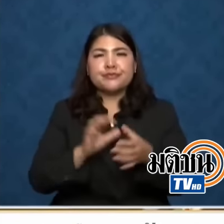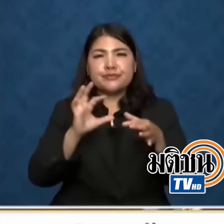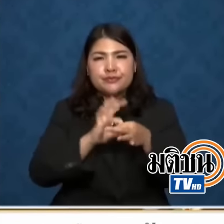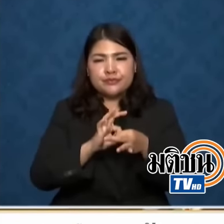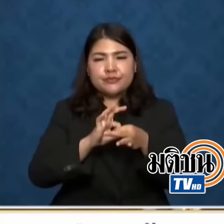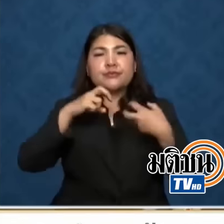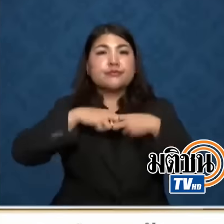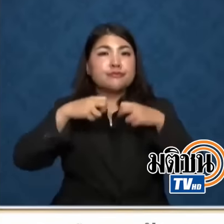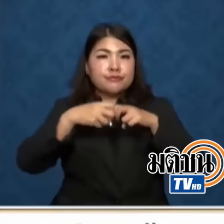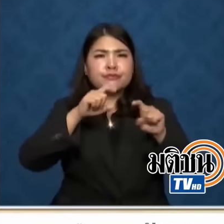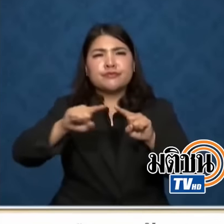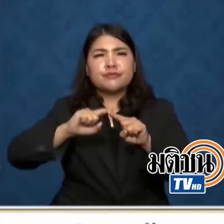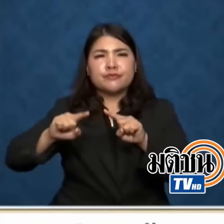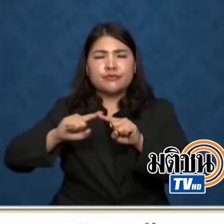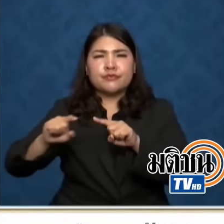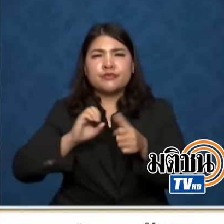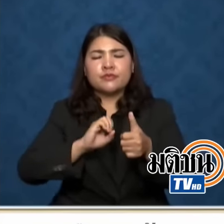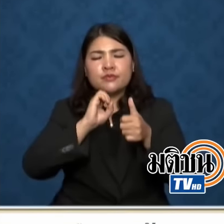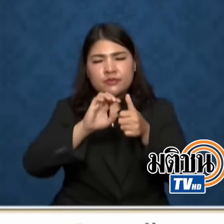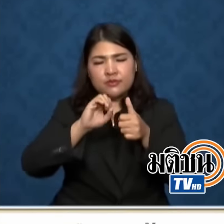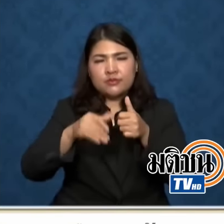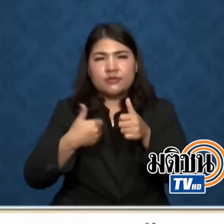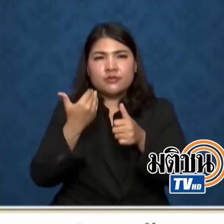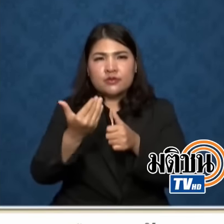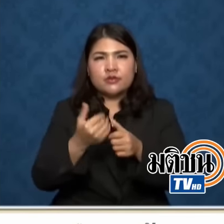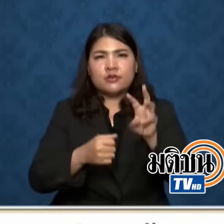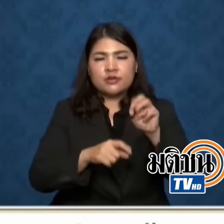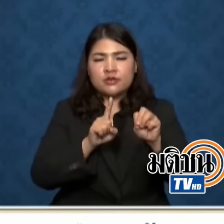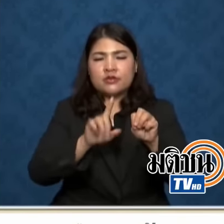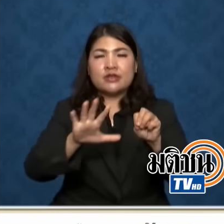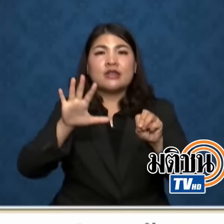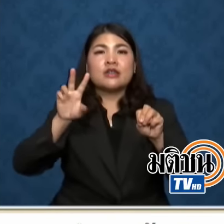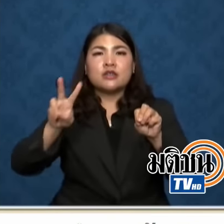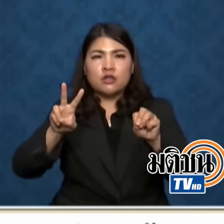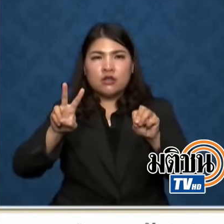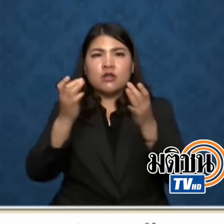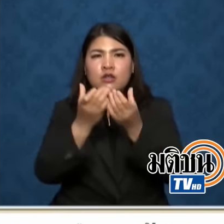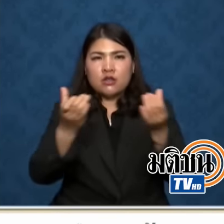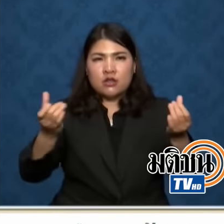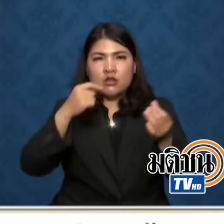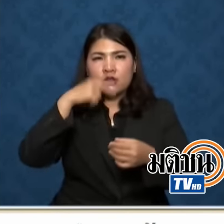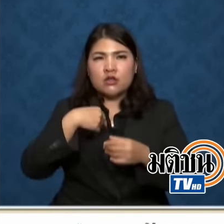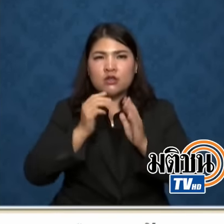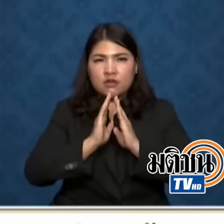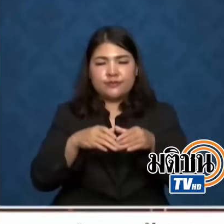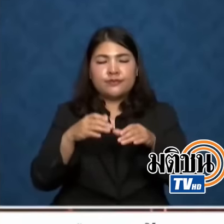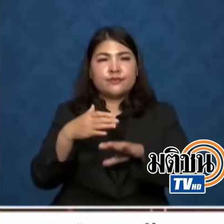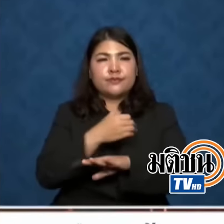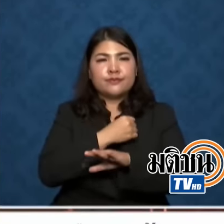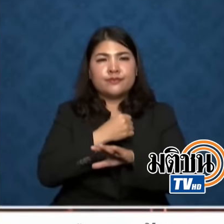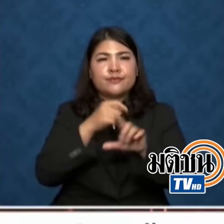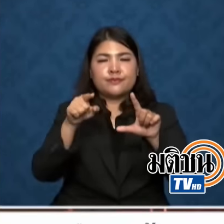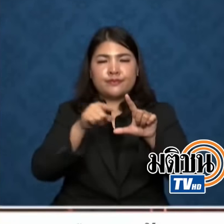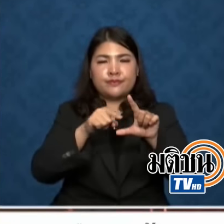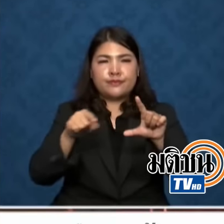ปัญหาต่างๆและให้ข้อเสนอแนะกับรัฐบาลตามมาตรา152ของรัฐธรรมนูญแห่งราชอาณาจักรไทยค่ะขอบคุณค่ะ ก็